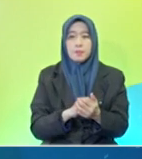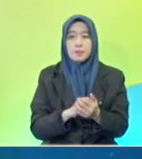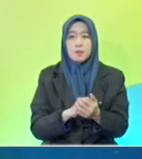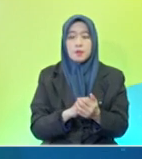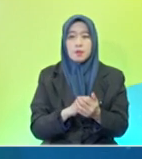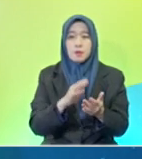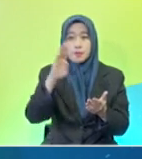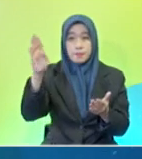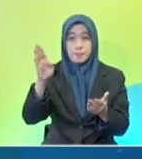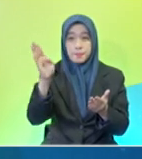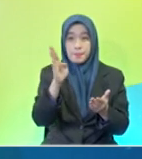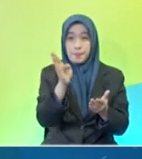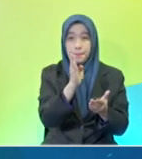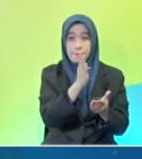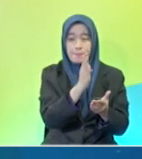bismillah.